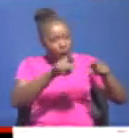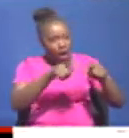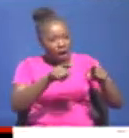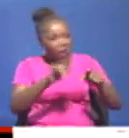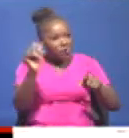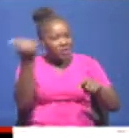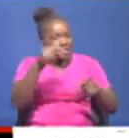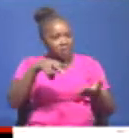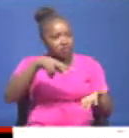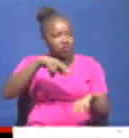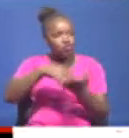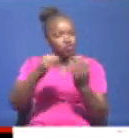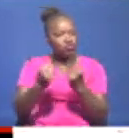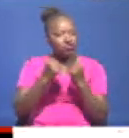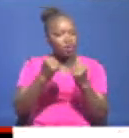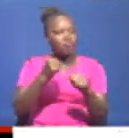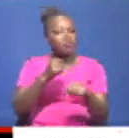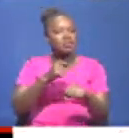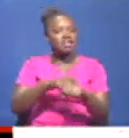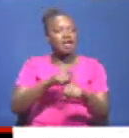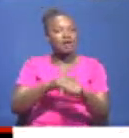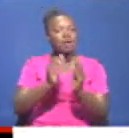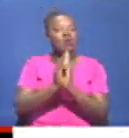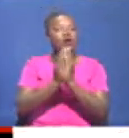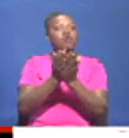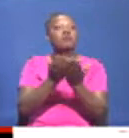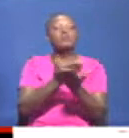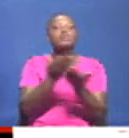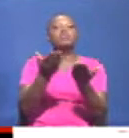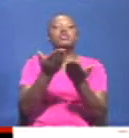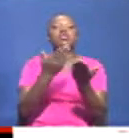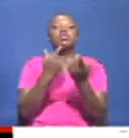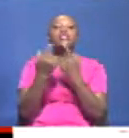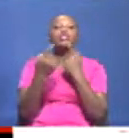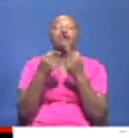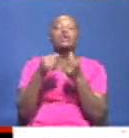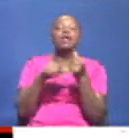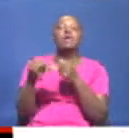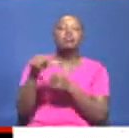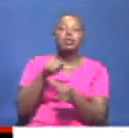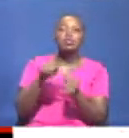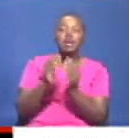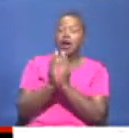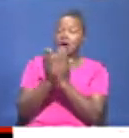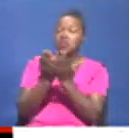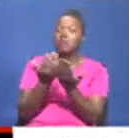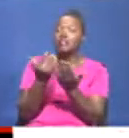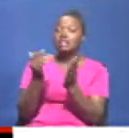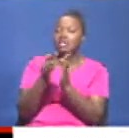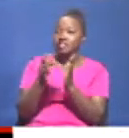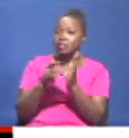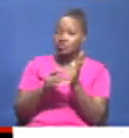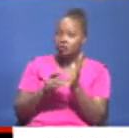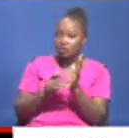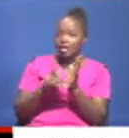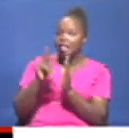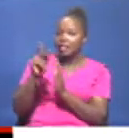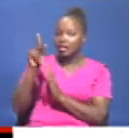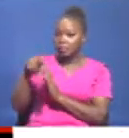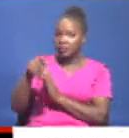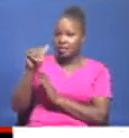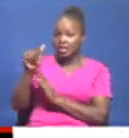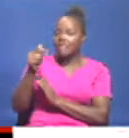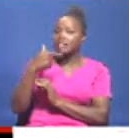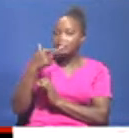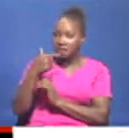hawakusimama wakati mambo ya port yalipokuwa kuzungumzwa. Mambo ya port KPA ilipozungumziwa,